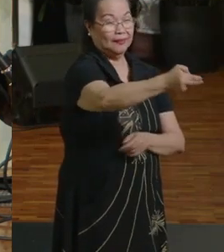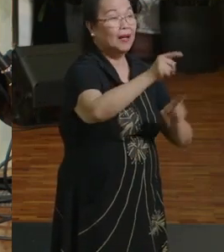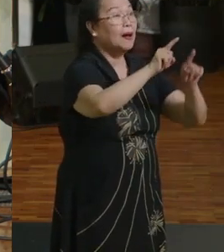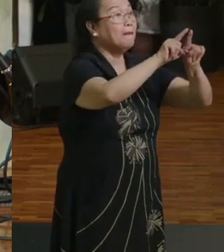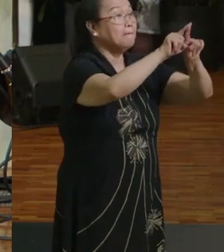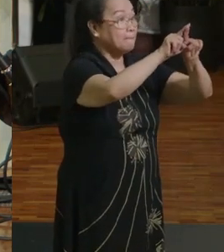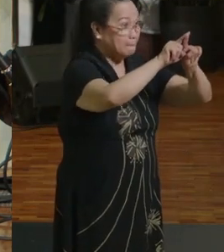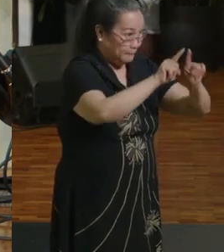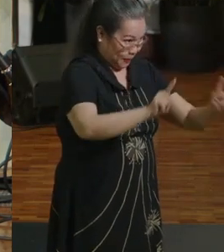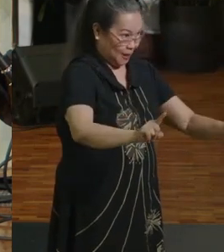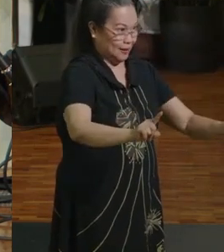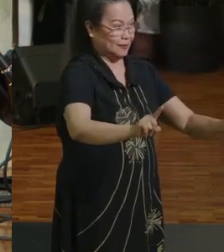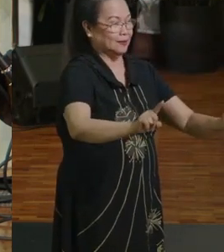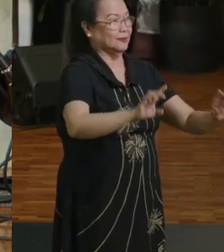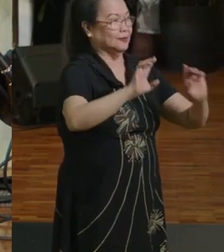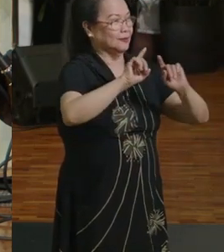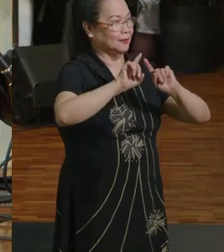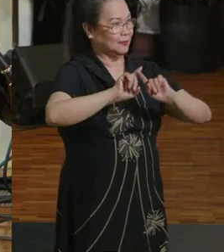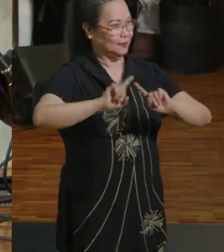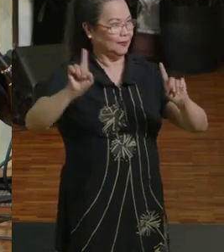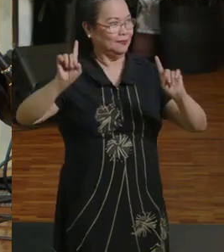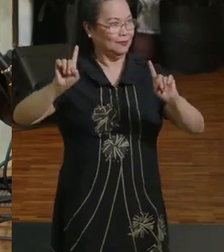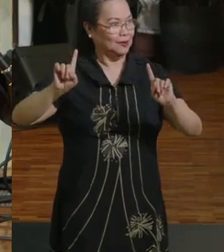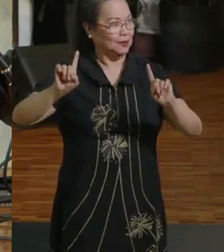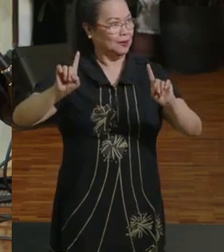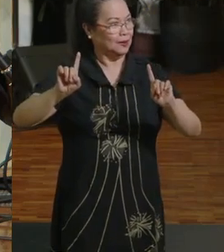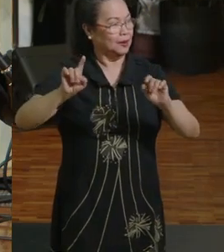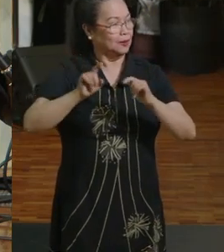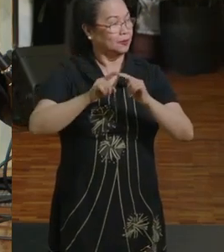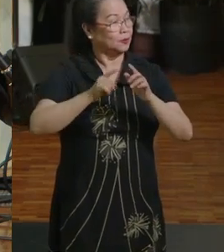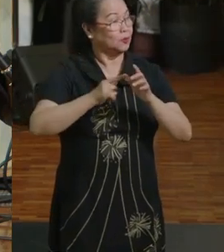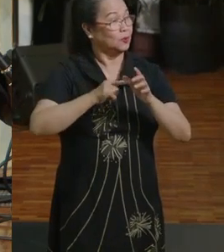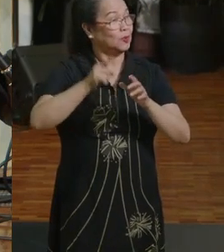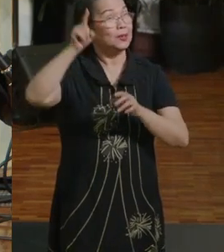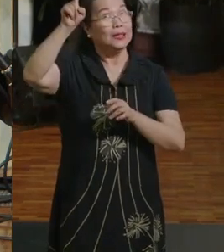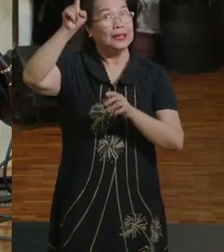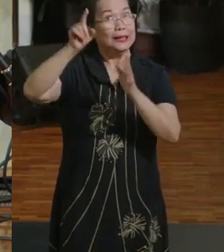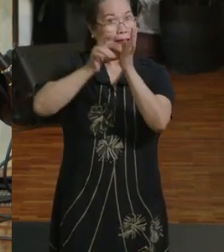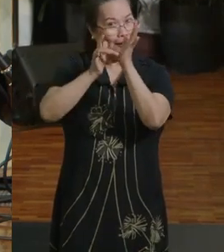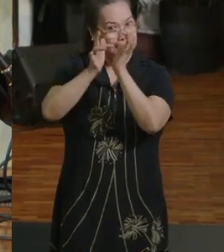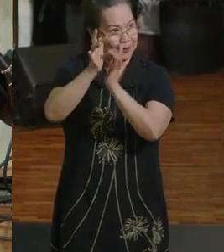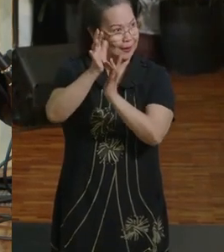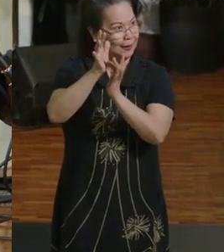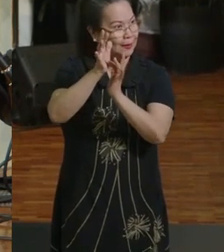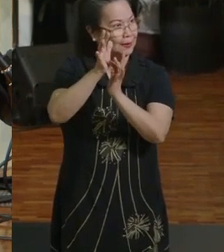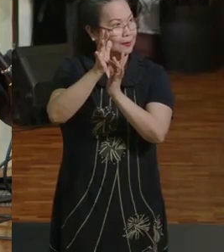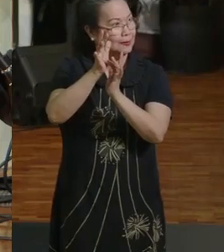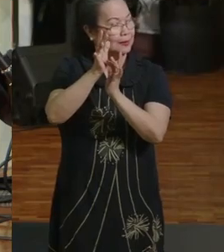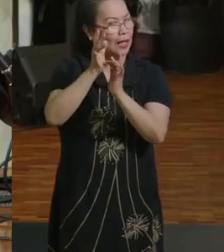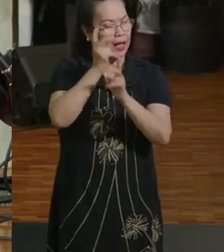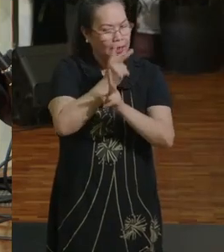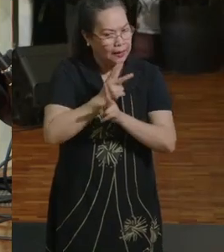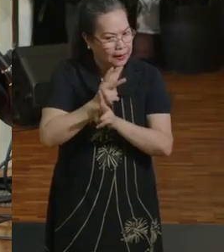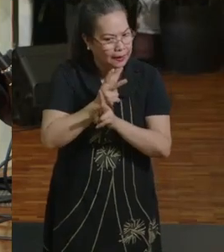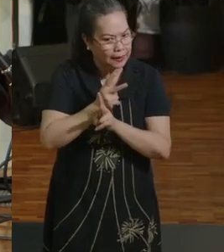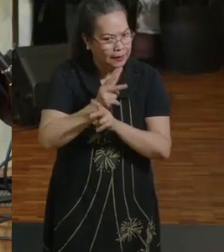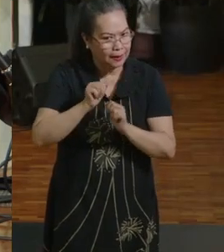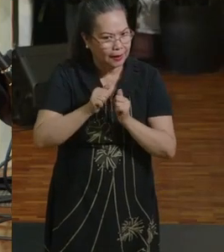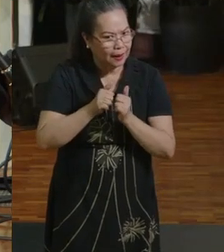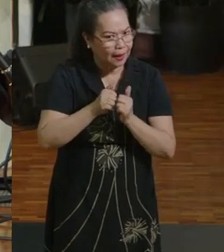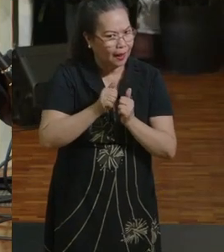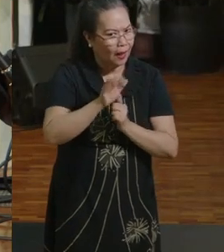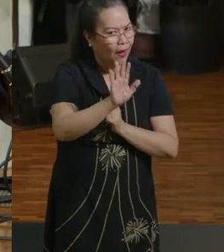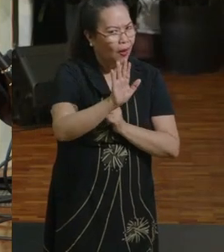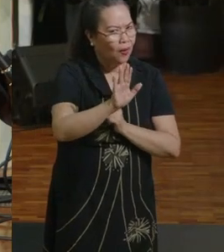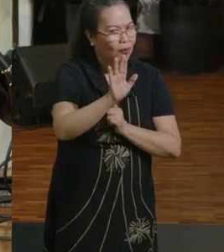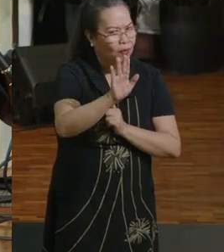Ngunit, naging kakaiba ang naging paglingap ni Jesus sa estado ng kababaihan noong siya ay